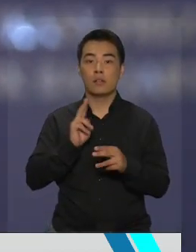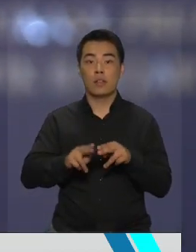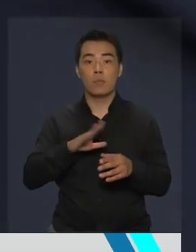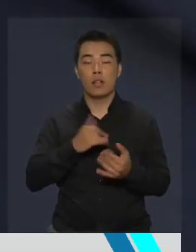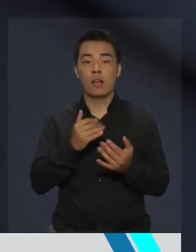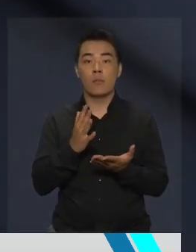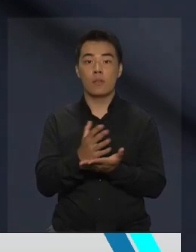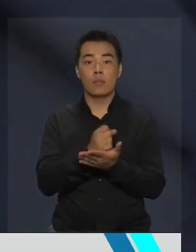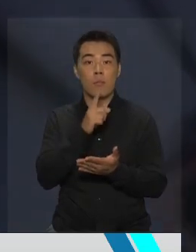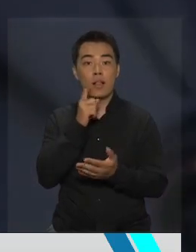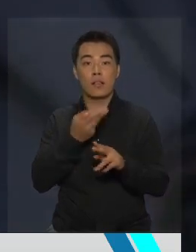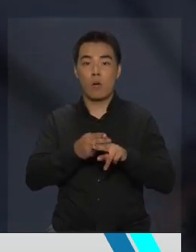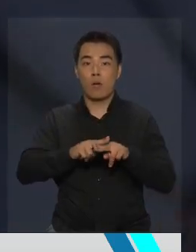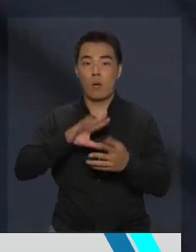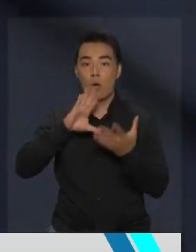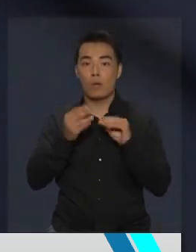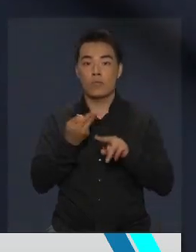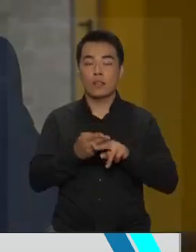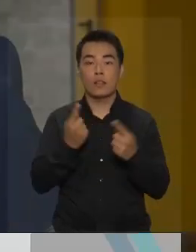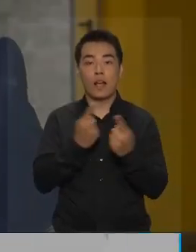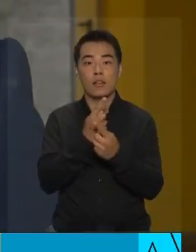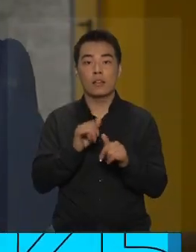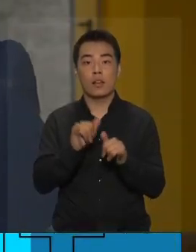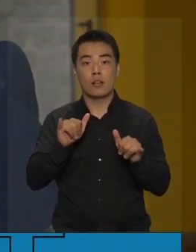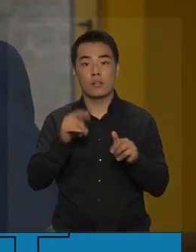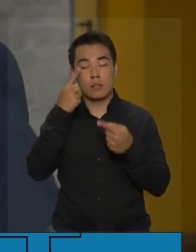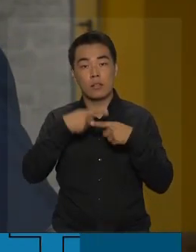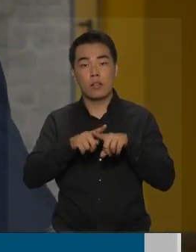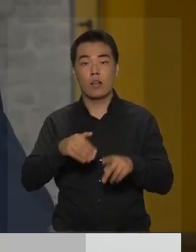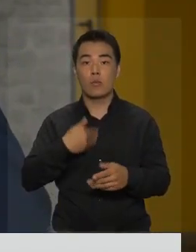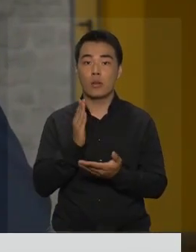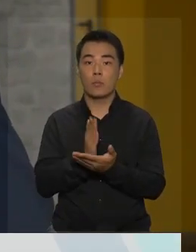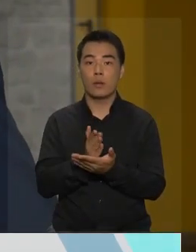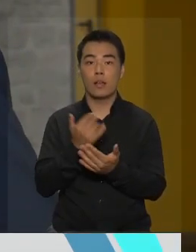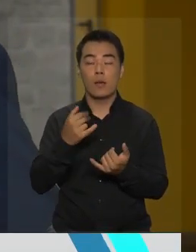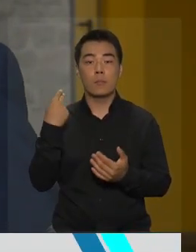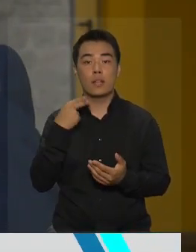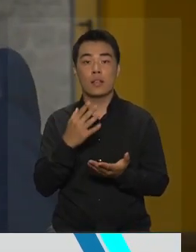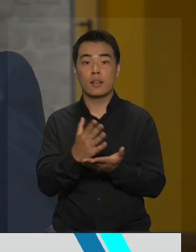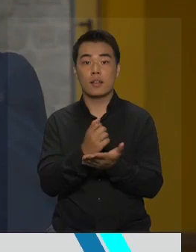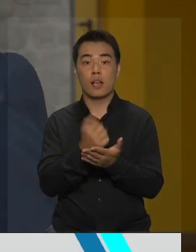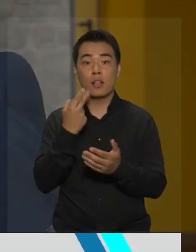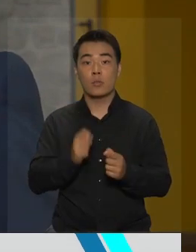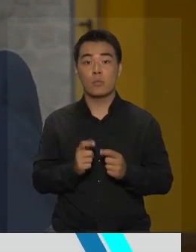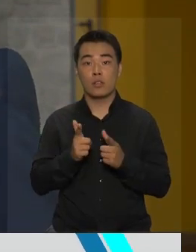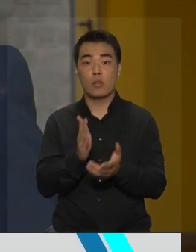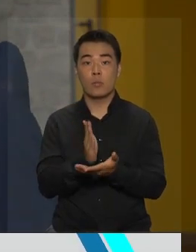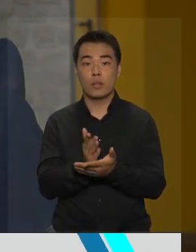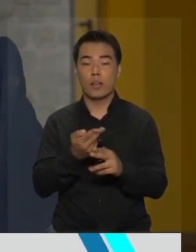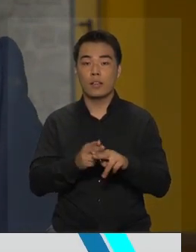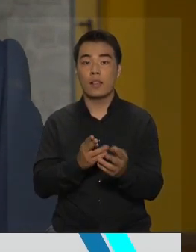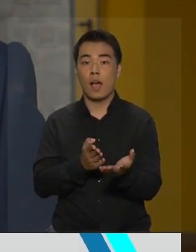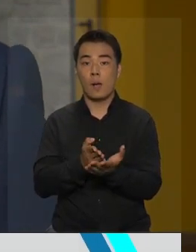кадр резервіне қатысып, инфрақұрылым саласын таңдамақшы. Енді президент кадр резервке кіргеннен соң сол